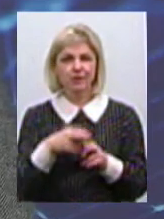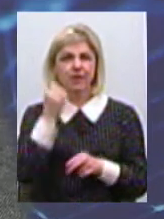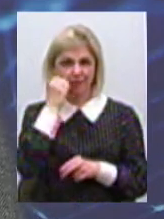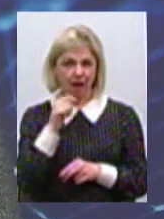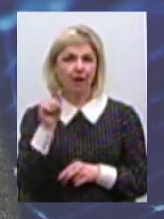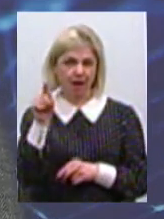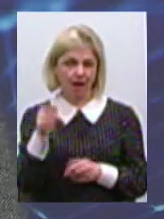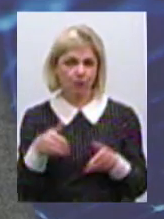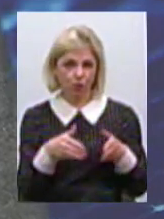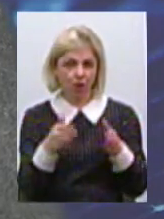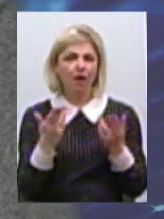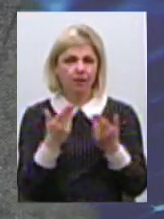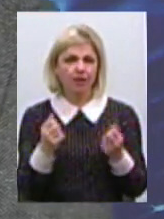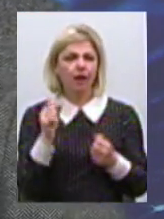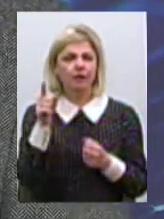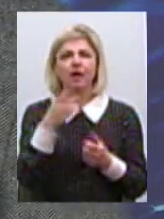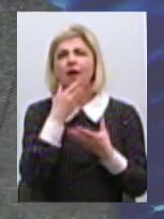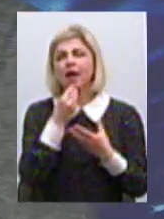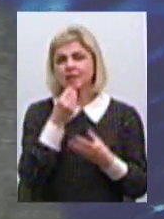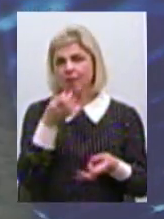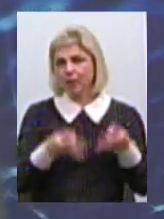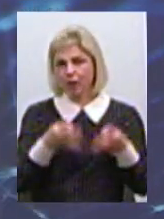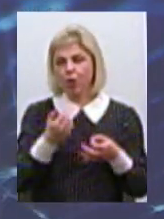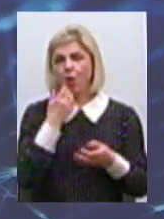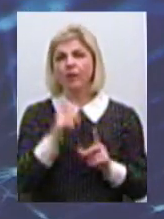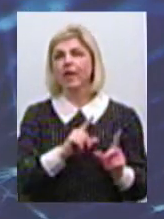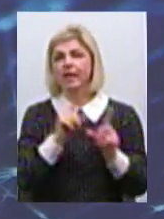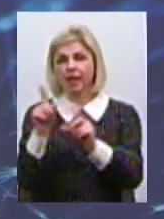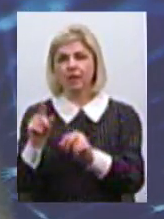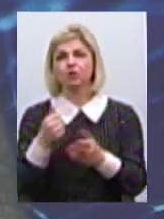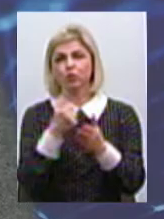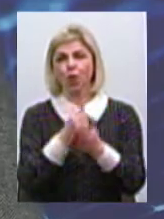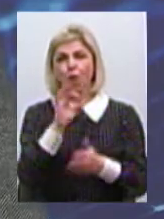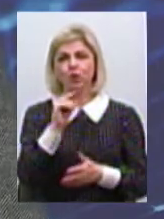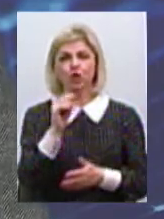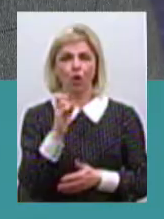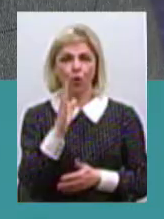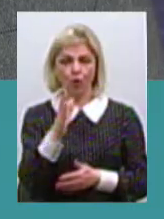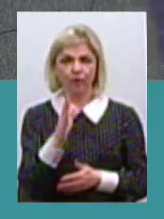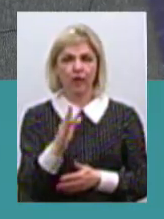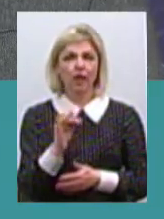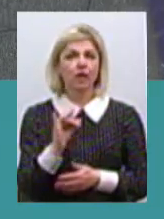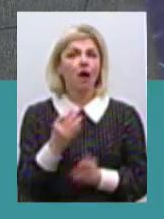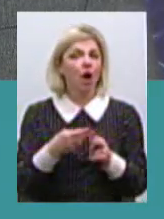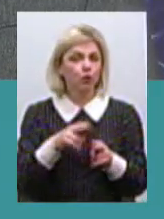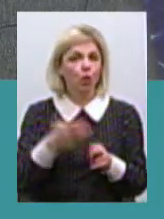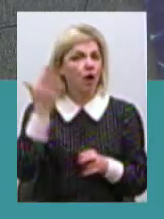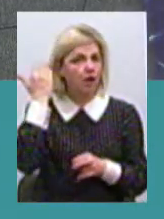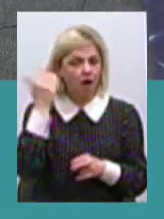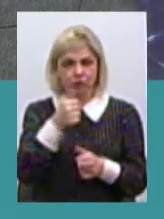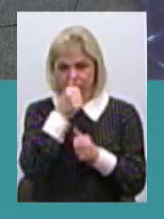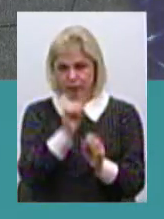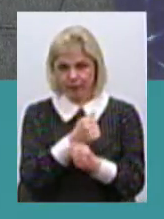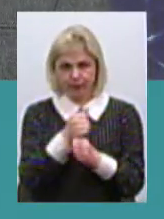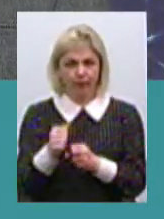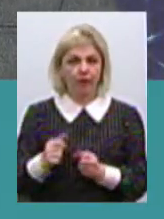Да, там, де наймальовничіші краєвиди, коли їдеш до Очакова. Там... І якою практично не можна було проїхати останнім роком? Так, в